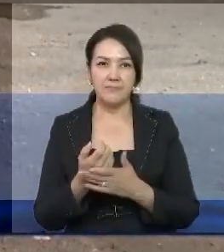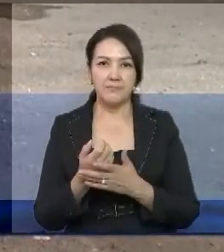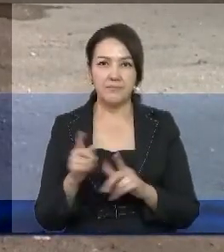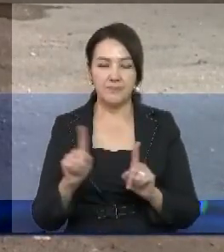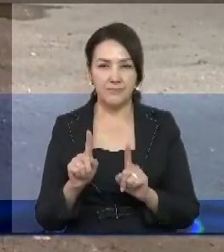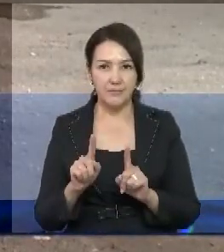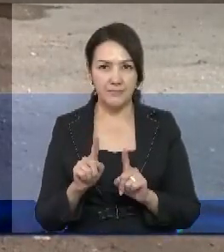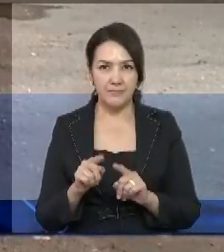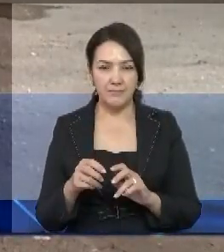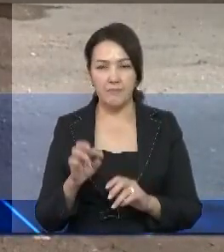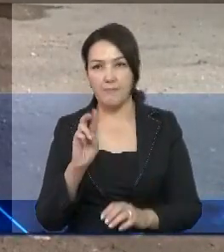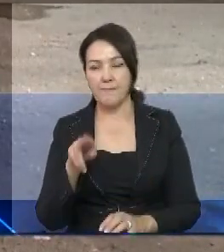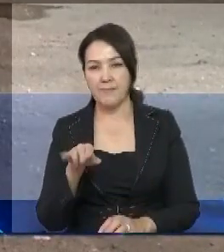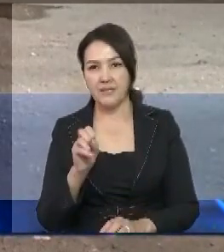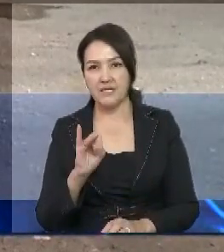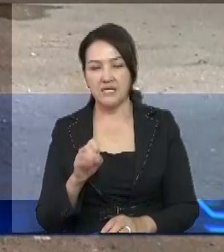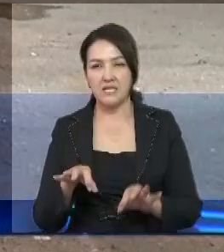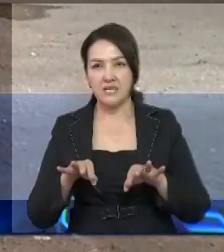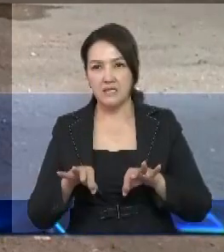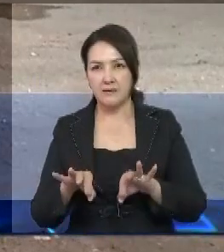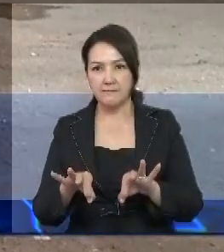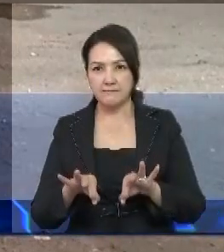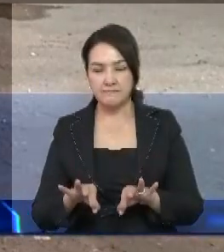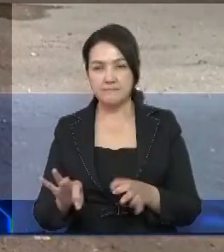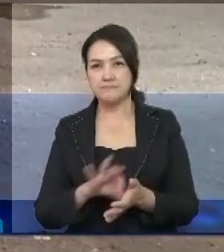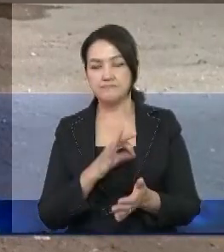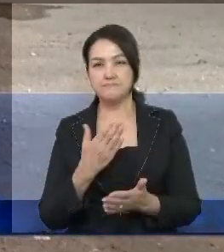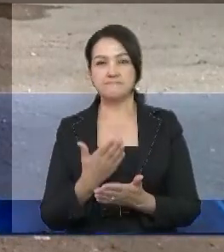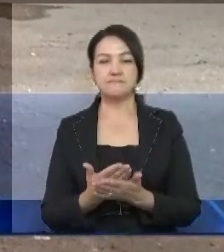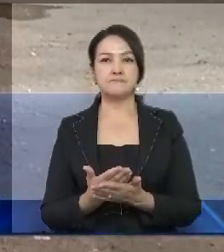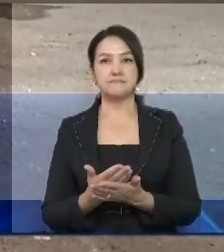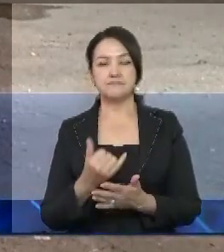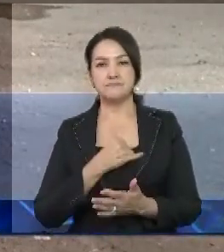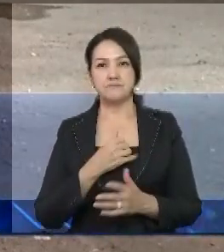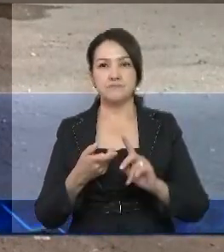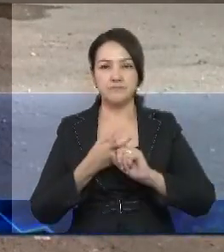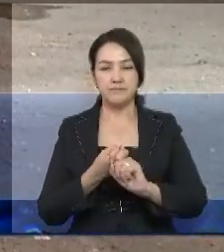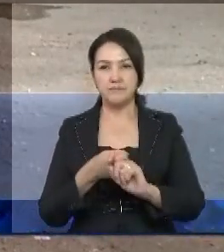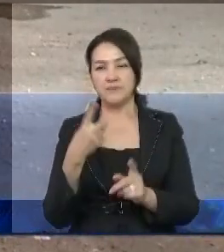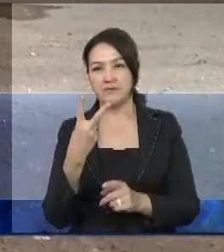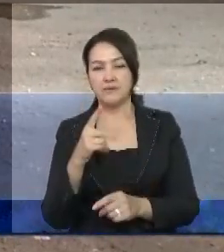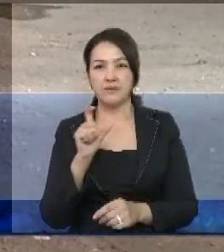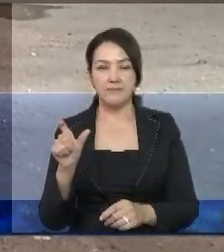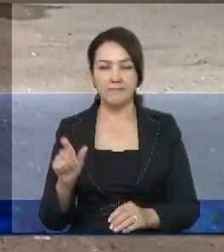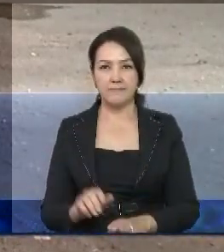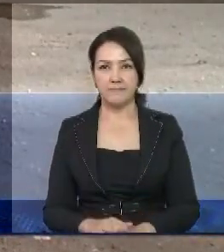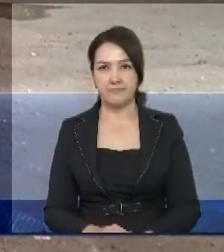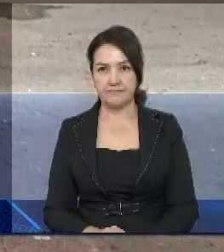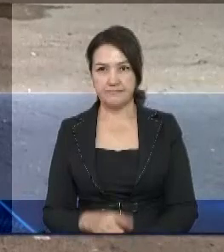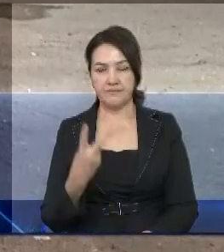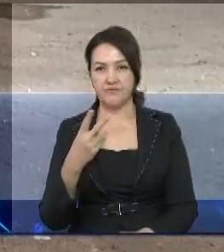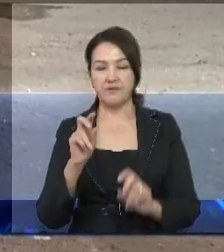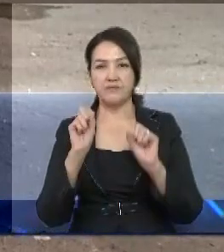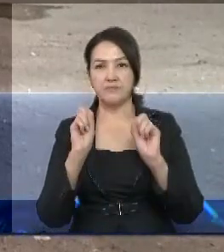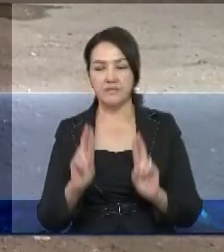То, что они пластиковые, то, что они на колесиках. Мы сразу же создан, у нас закреплены два человека, два